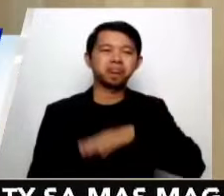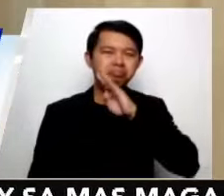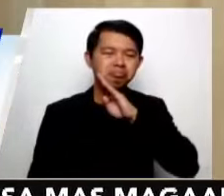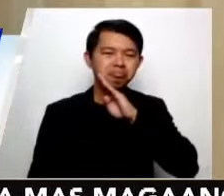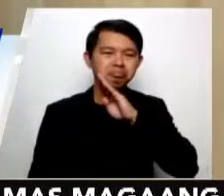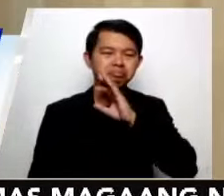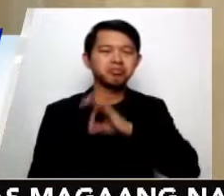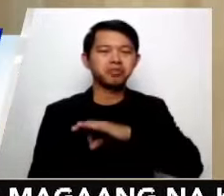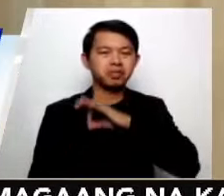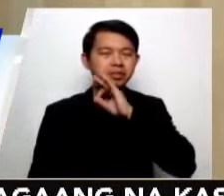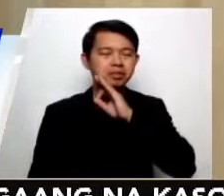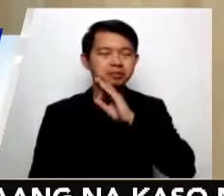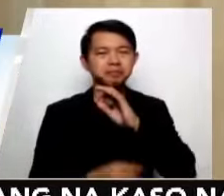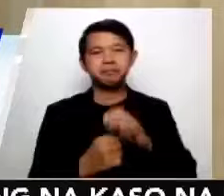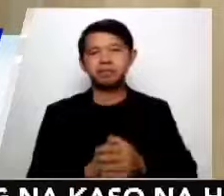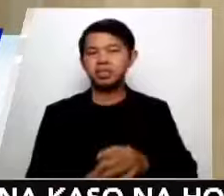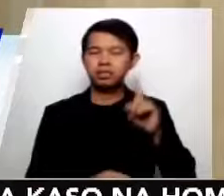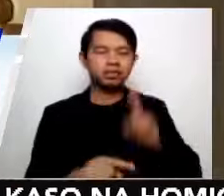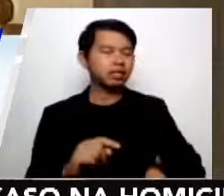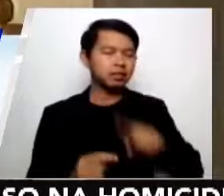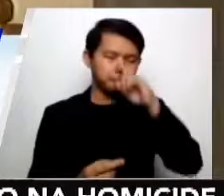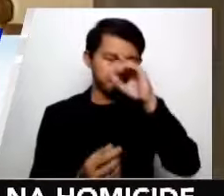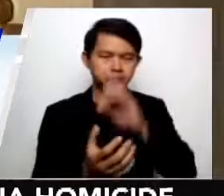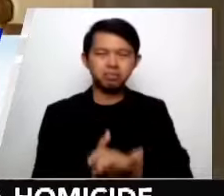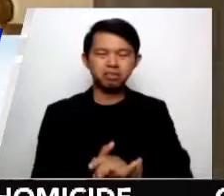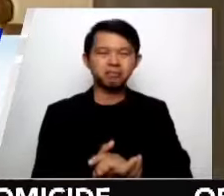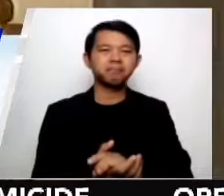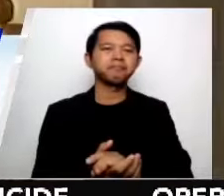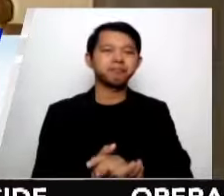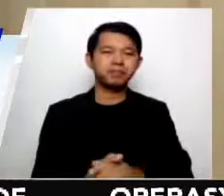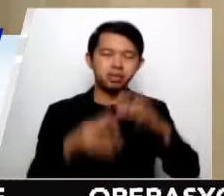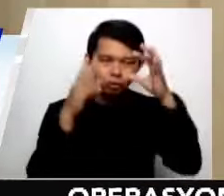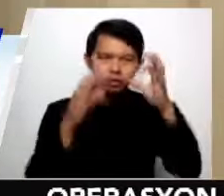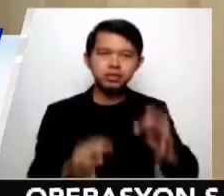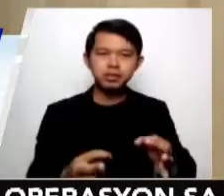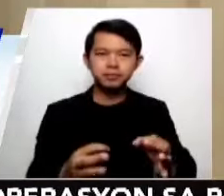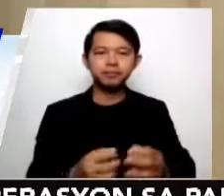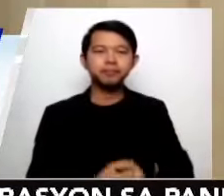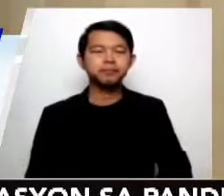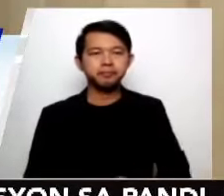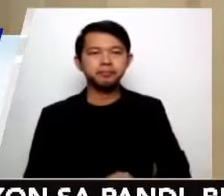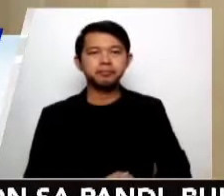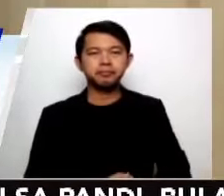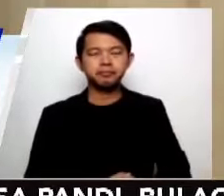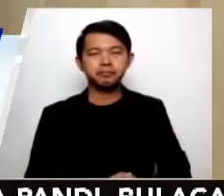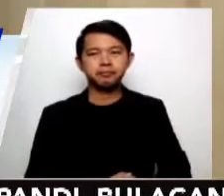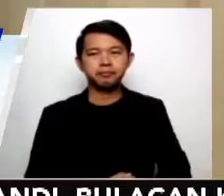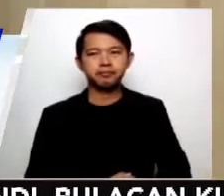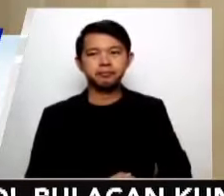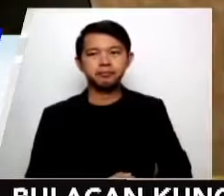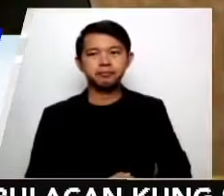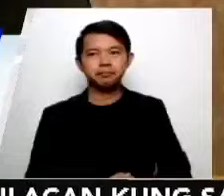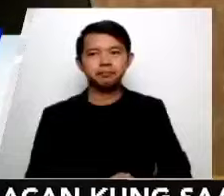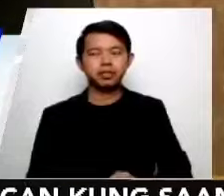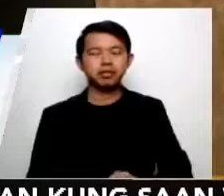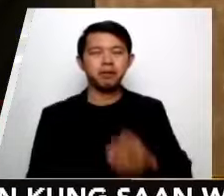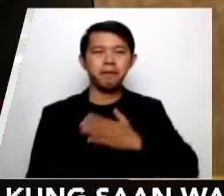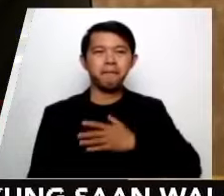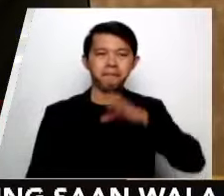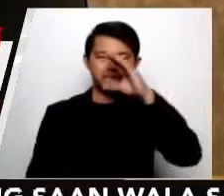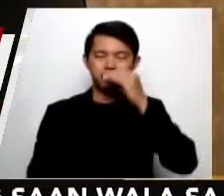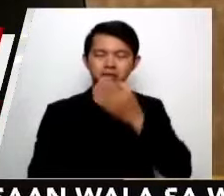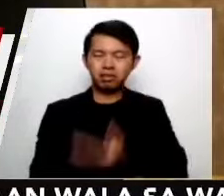Hindi po talaga makapaniwala na ganun po yung hato. Masorry man sila sa akin, hindi nila mababalik yung buhay ng anak ko. Sa